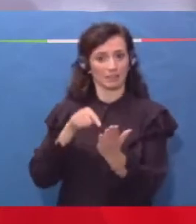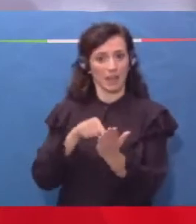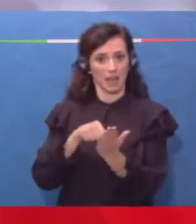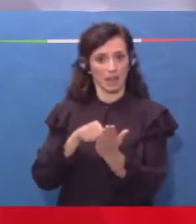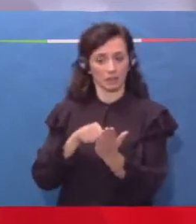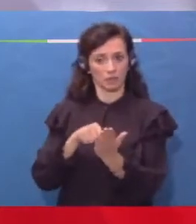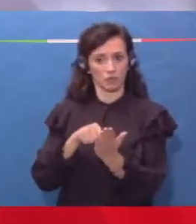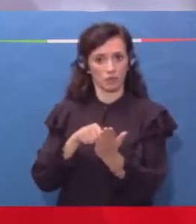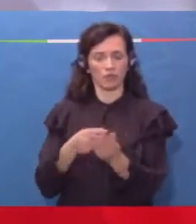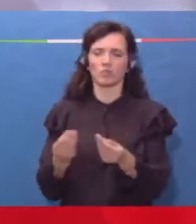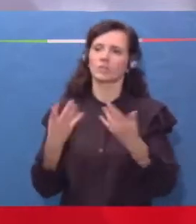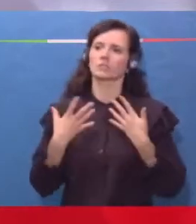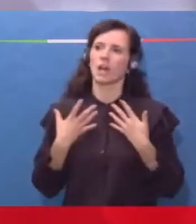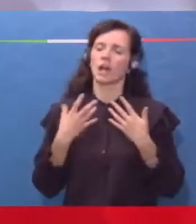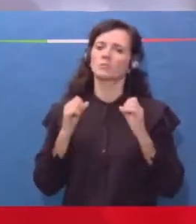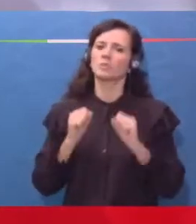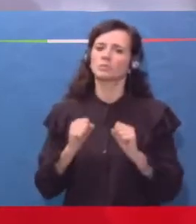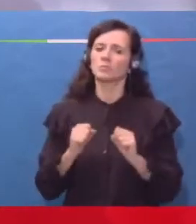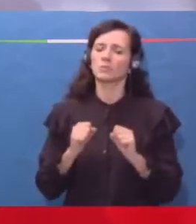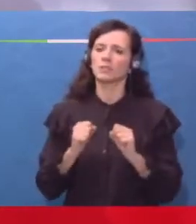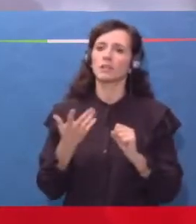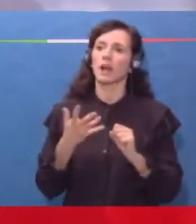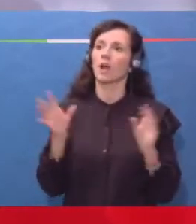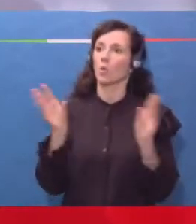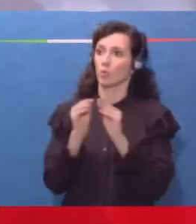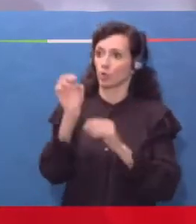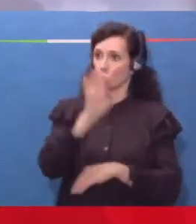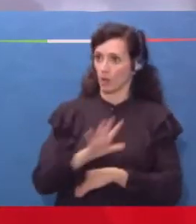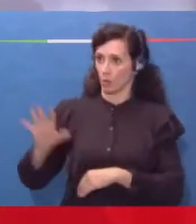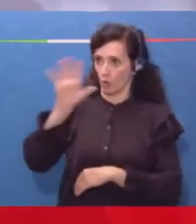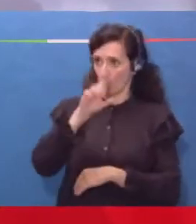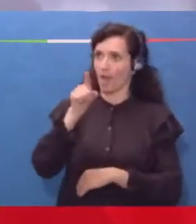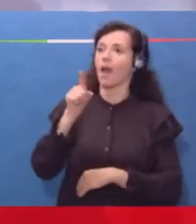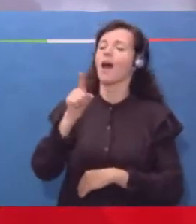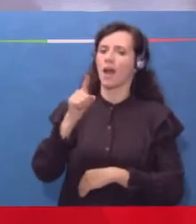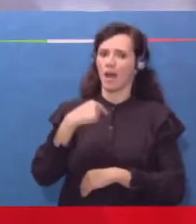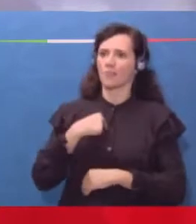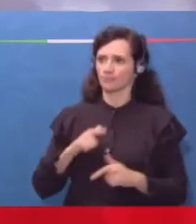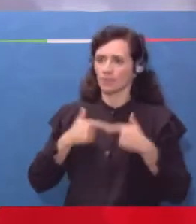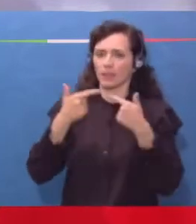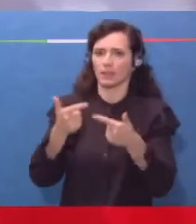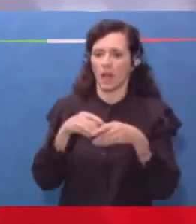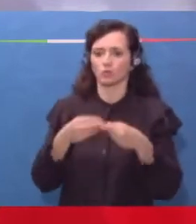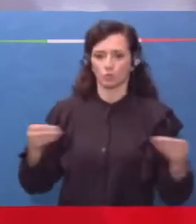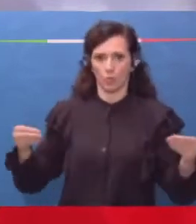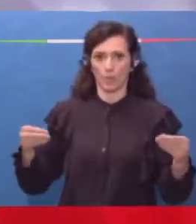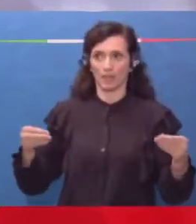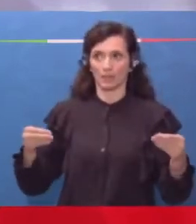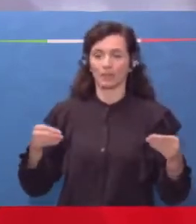è di dotare l'Unione Europea di strumenti che la rendano più forte.